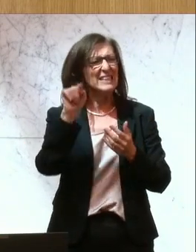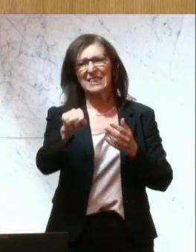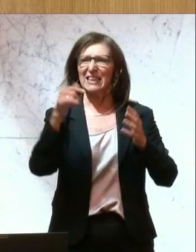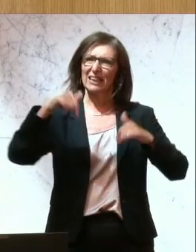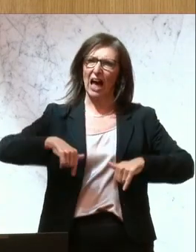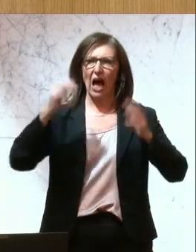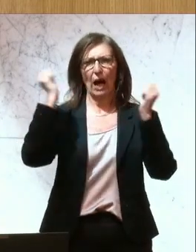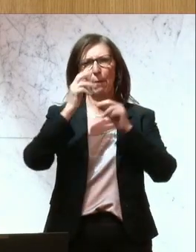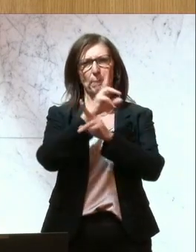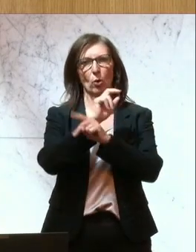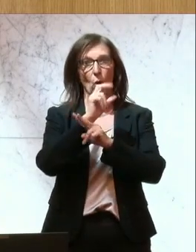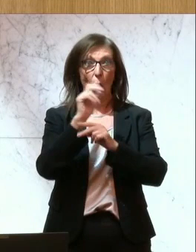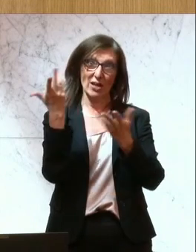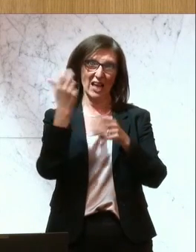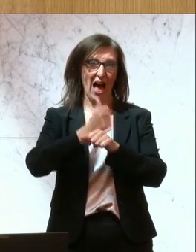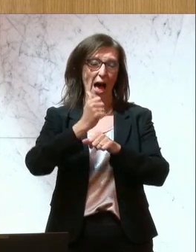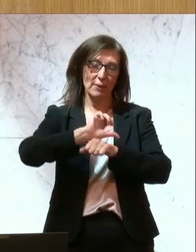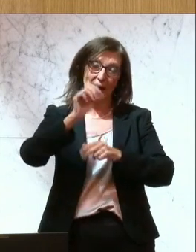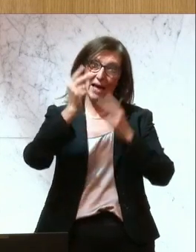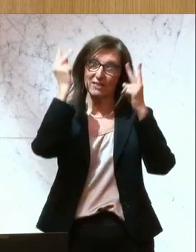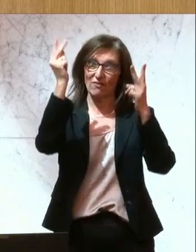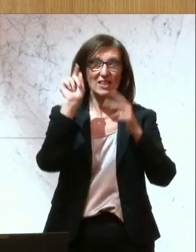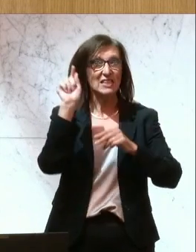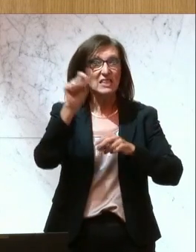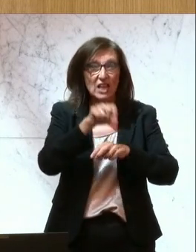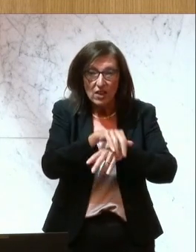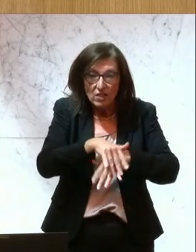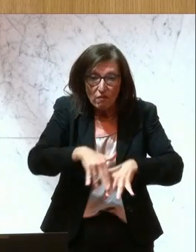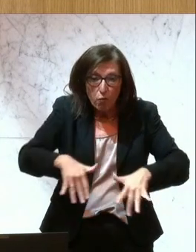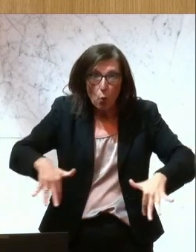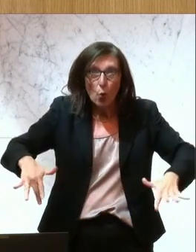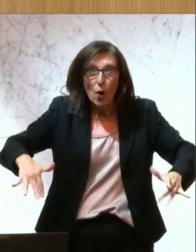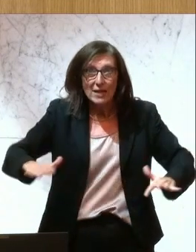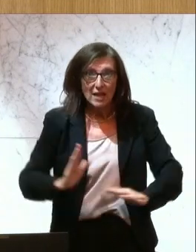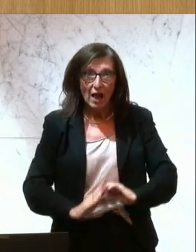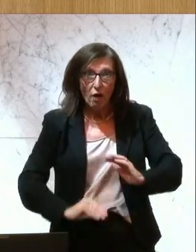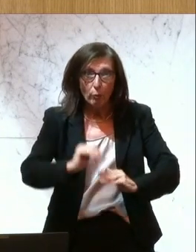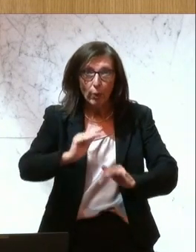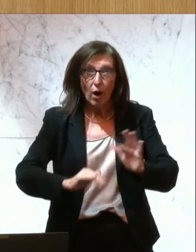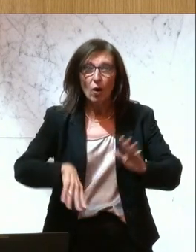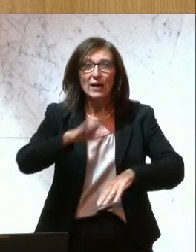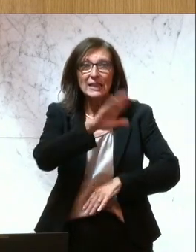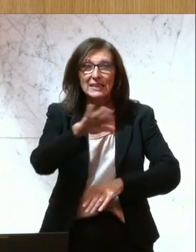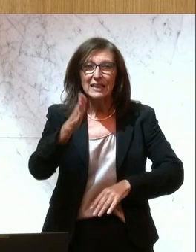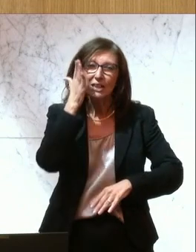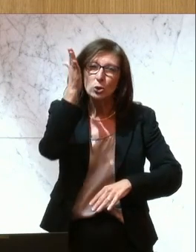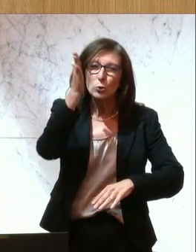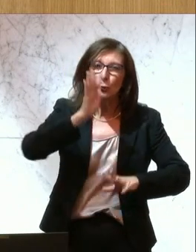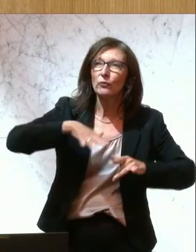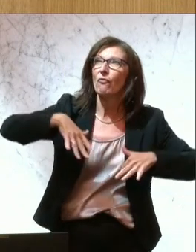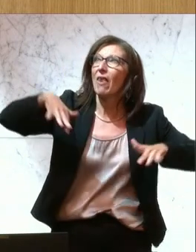Republik, nämlich die Wurzeln zu geben für alle unsere Kinder, damit die ihre Flügel entfalten können und dann in die Zukunft fliegen